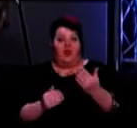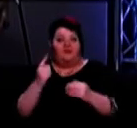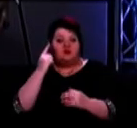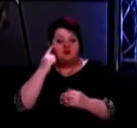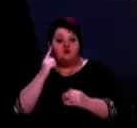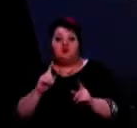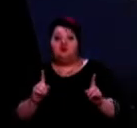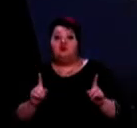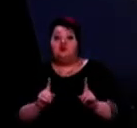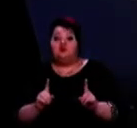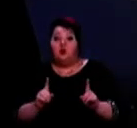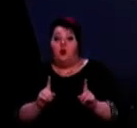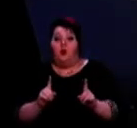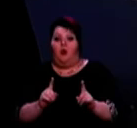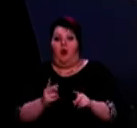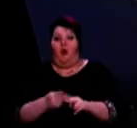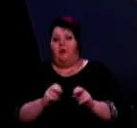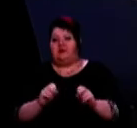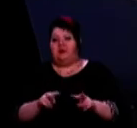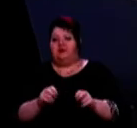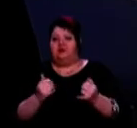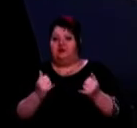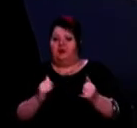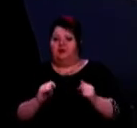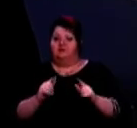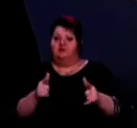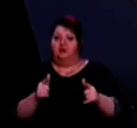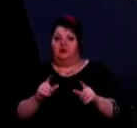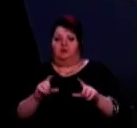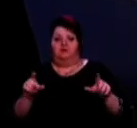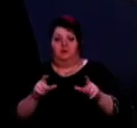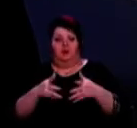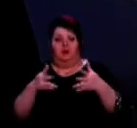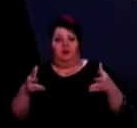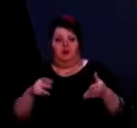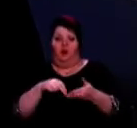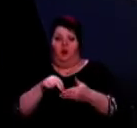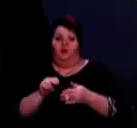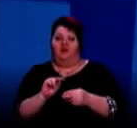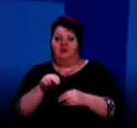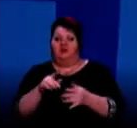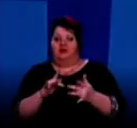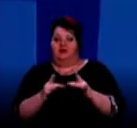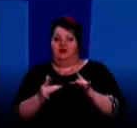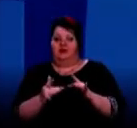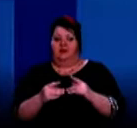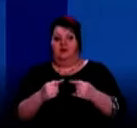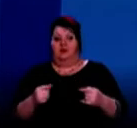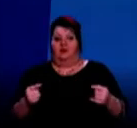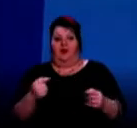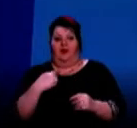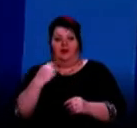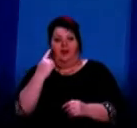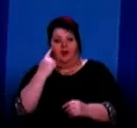все-таки що безпечніше зараз – іти в супермаркет чи купувати через інтернет продукти? Я думаю,